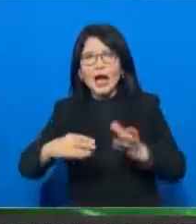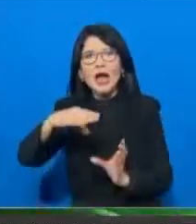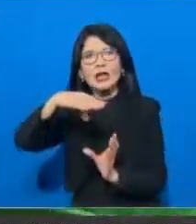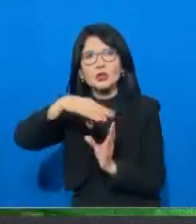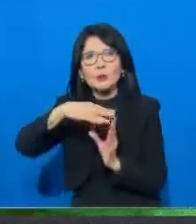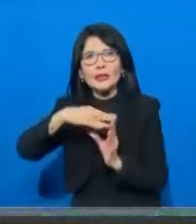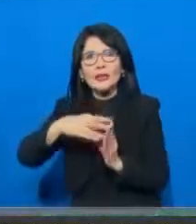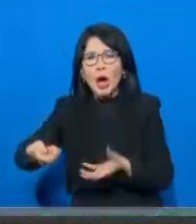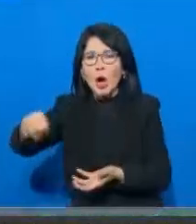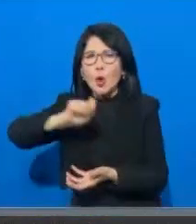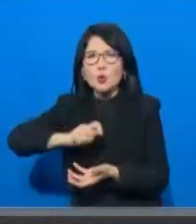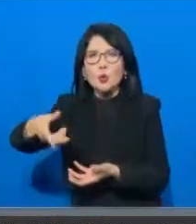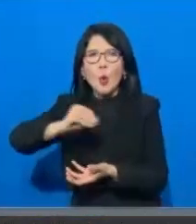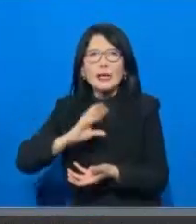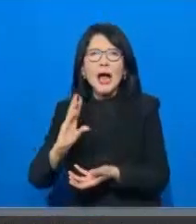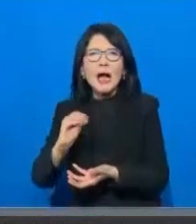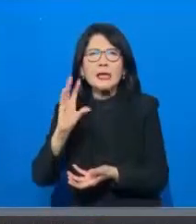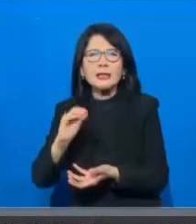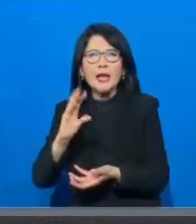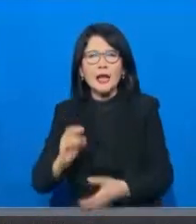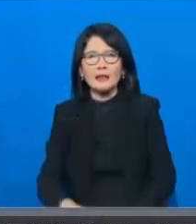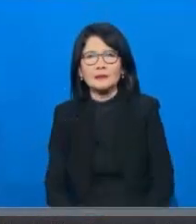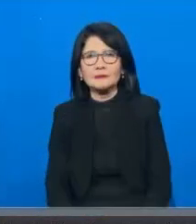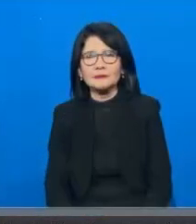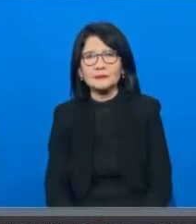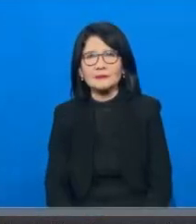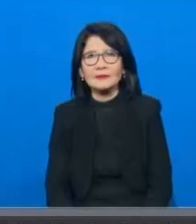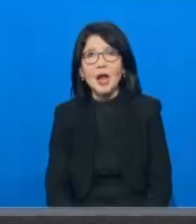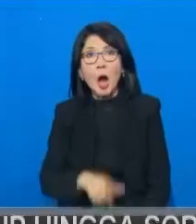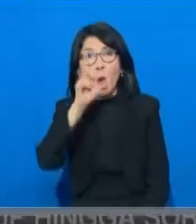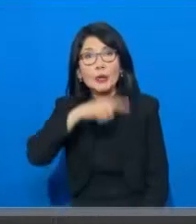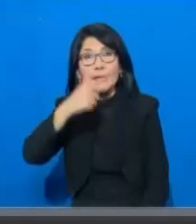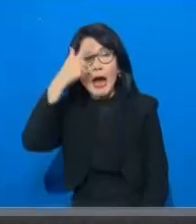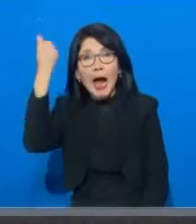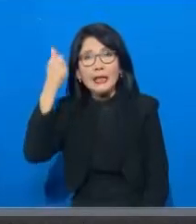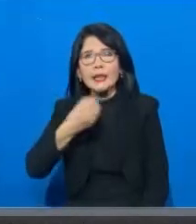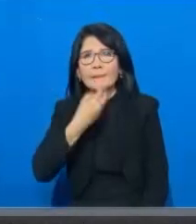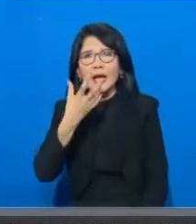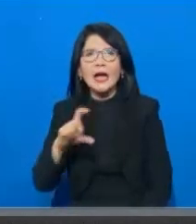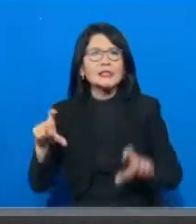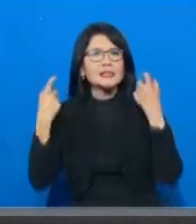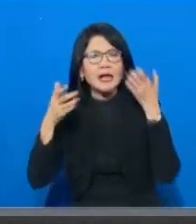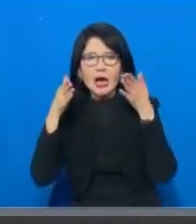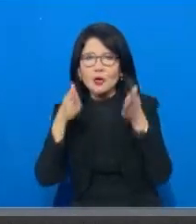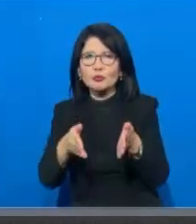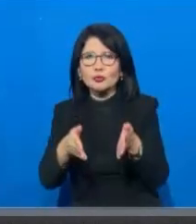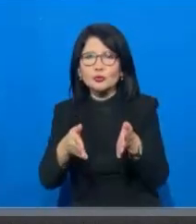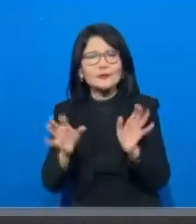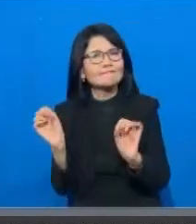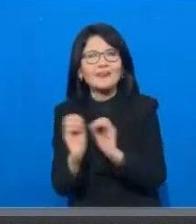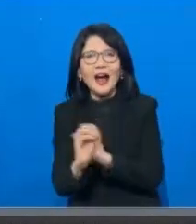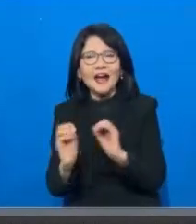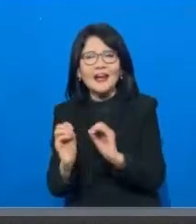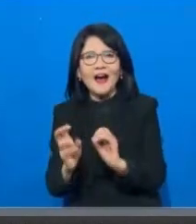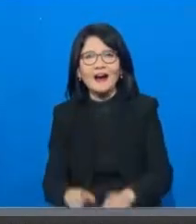kuah kental. Pengamat kuliner Minang Reno Andamsuri mengatakan tidak ada sejarah khusus yang membedakan sate padang Pariaman